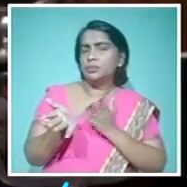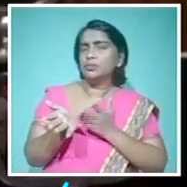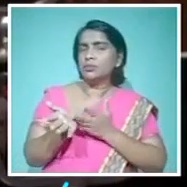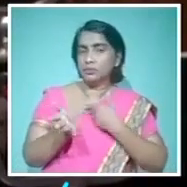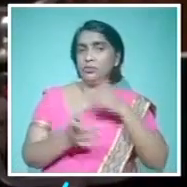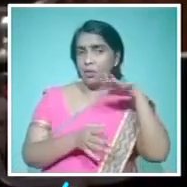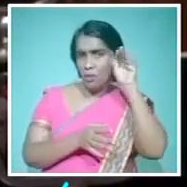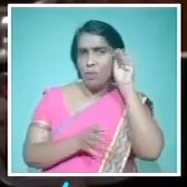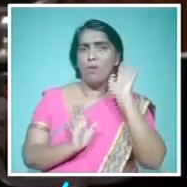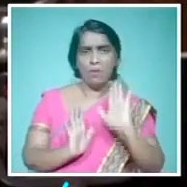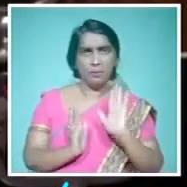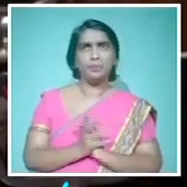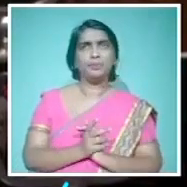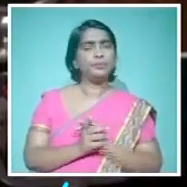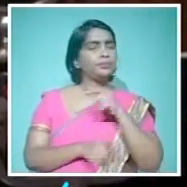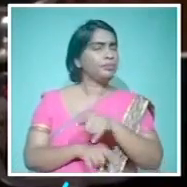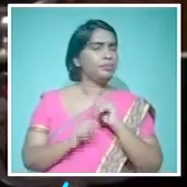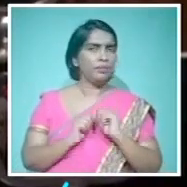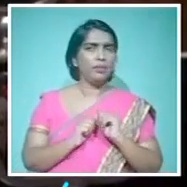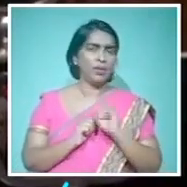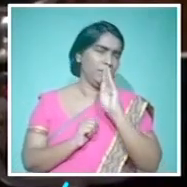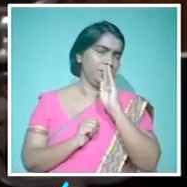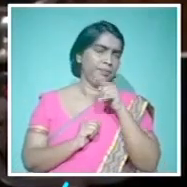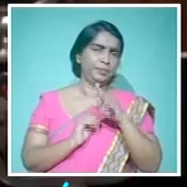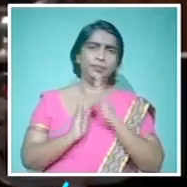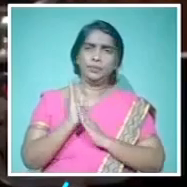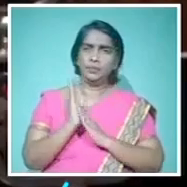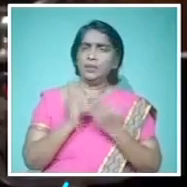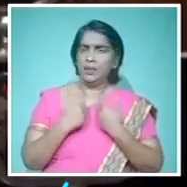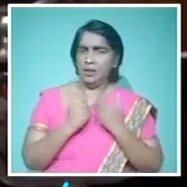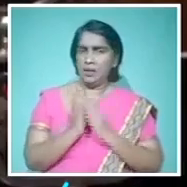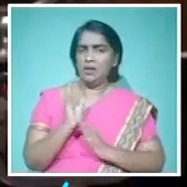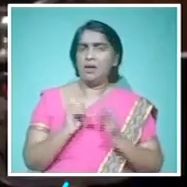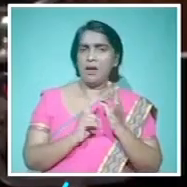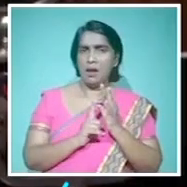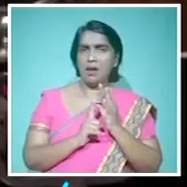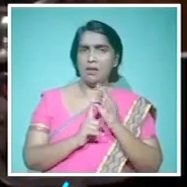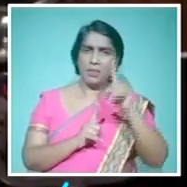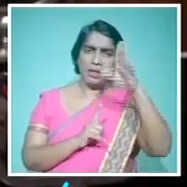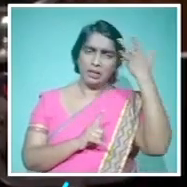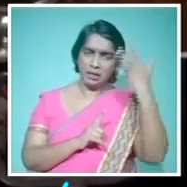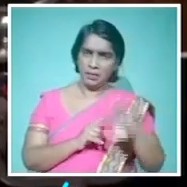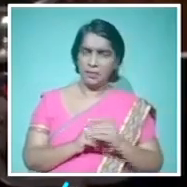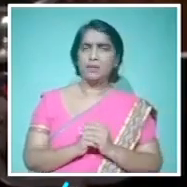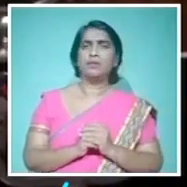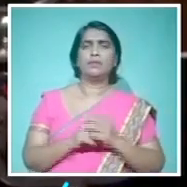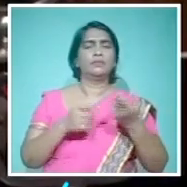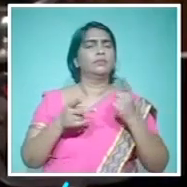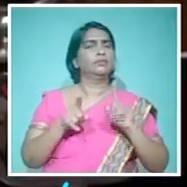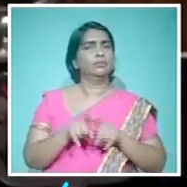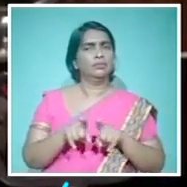මහ ජනතාවටත්. මොකද මේක එක පැත්තකින් මේ මන්ත්‍රී අපේ මන්ත්‍රී කෙනෙක්ගේ ජීවිතයක් අහිමි වුණා. ඒ